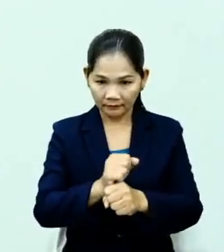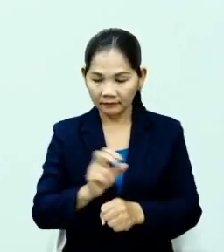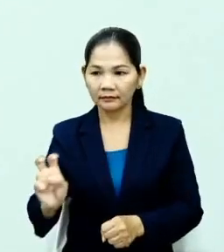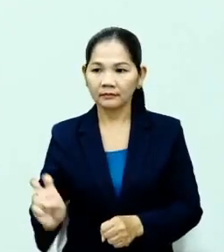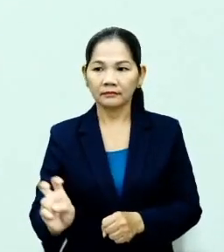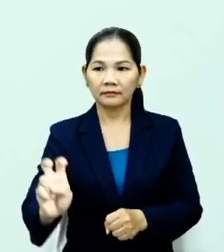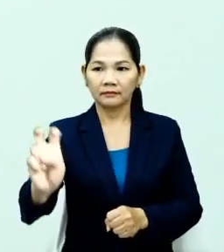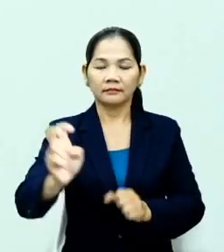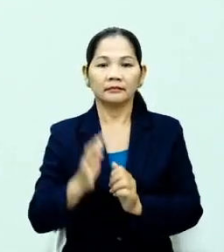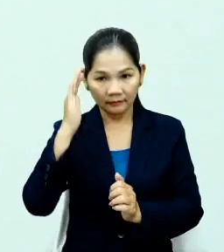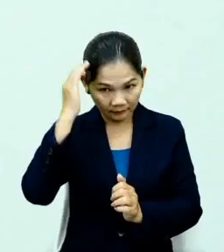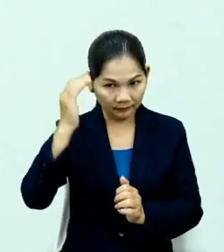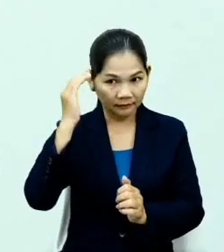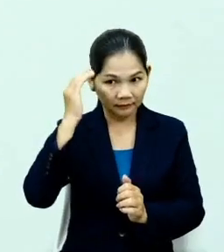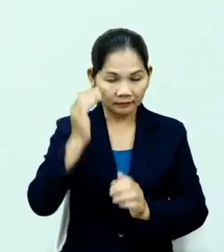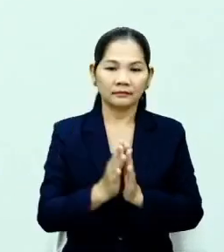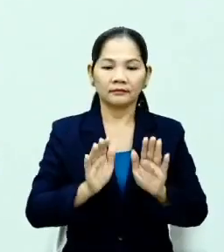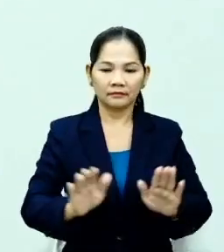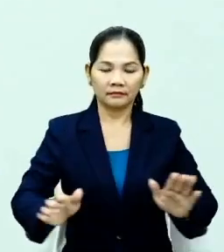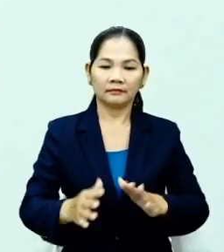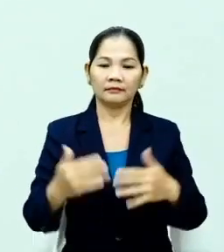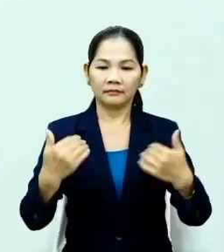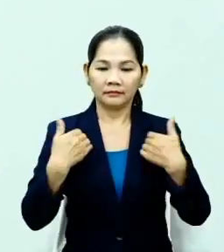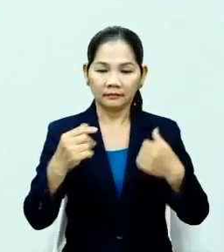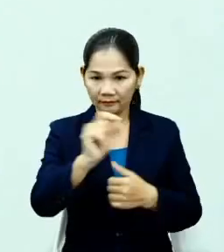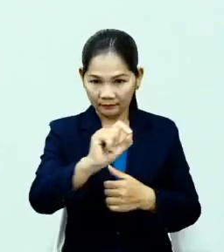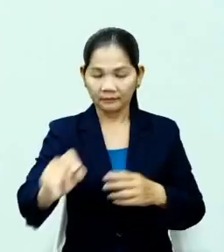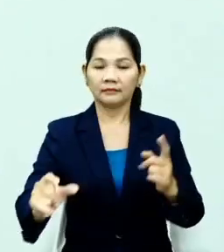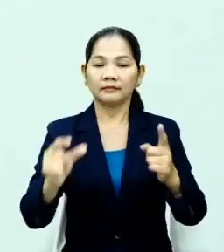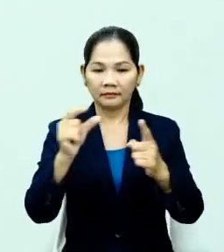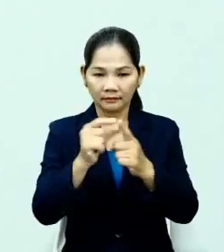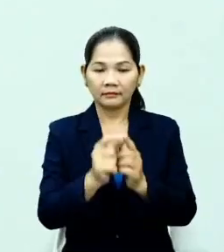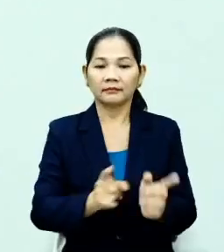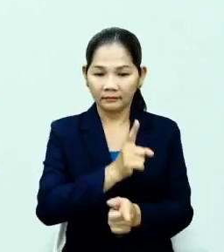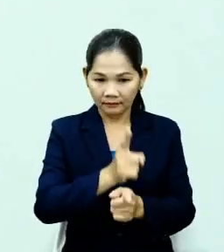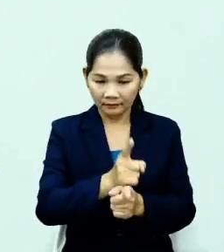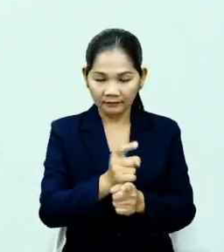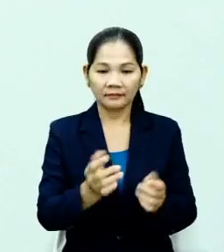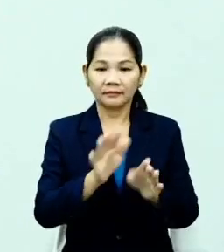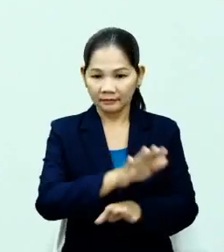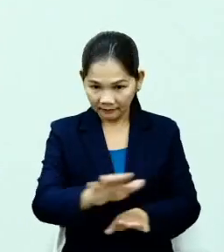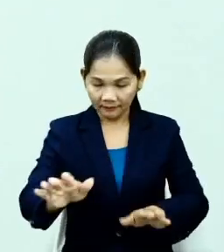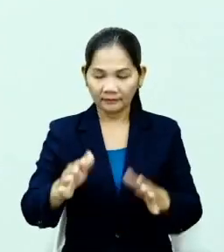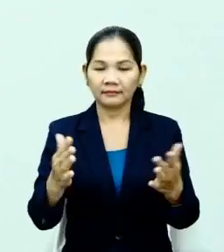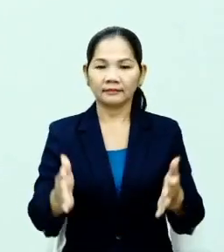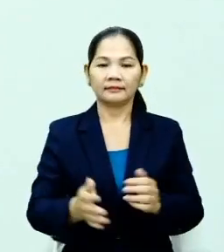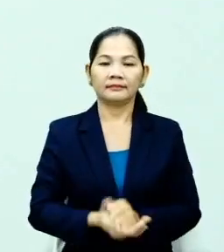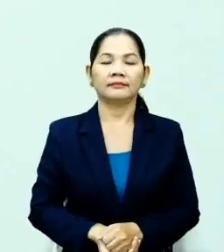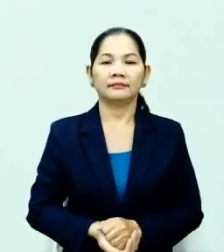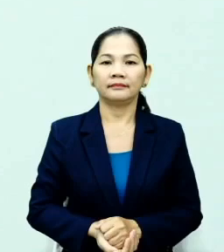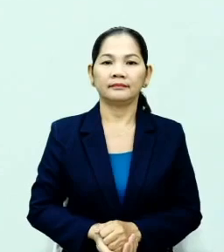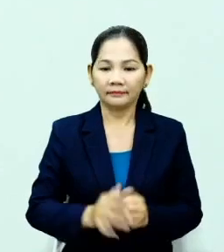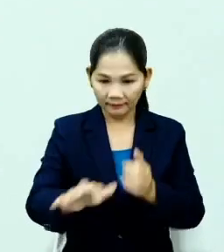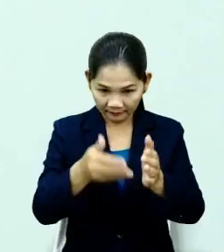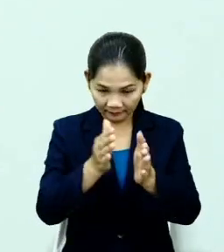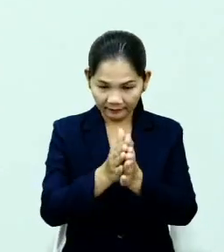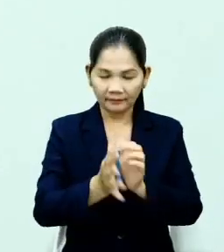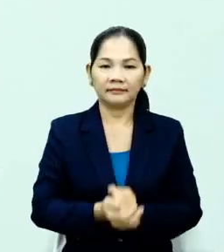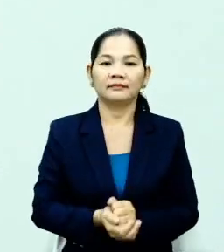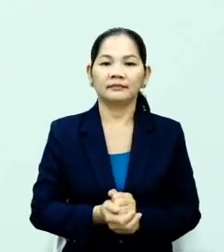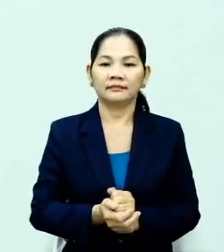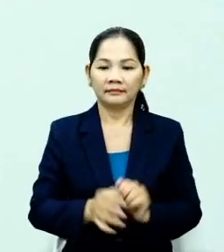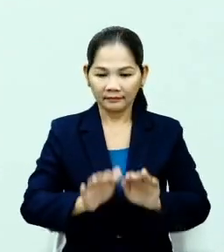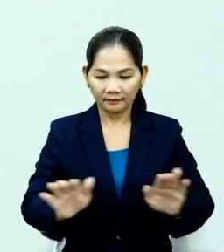Chà nè cổ sẵn khâm thá. Con tặng ọc nế xó xê bịa bàn trầm trời cực lục nế hai nè con. Chà ọc con chân.